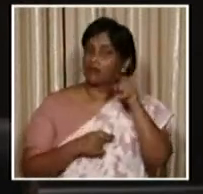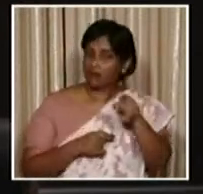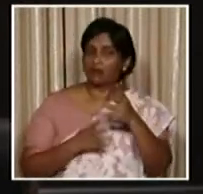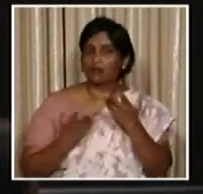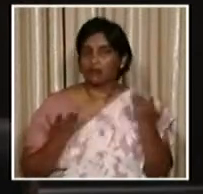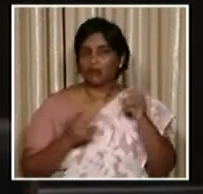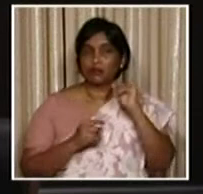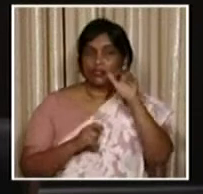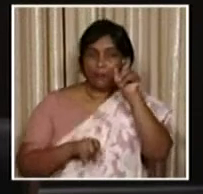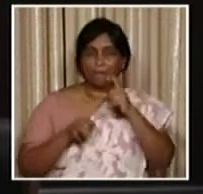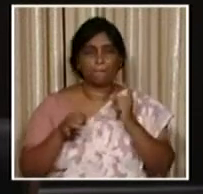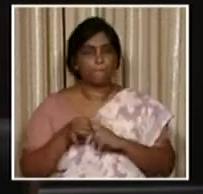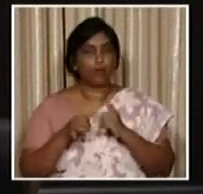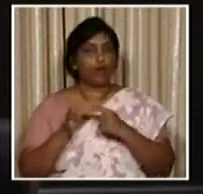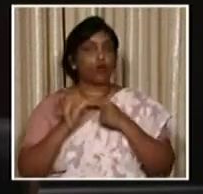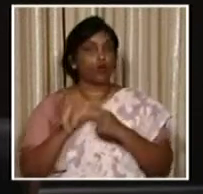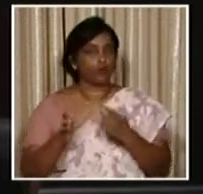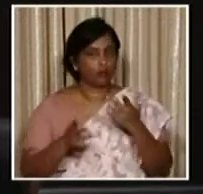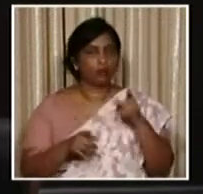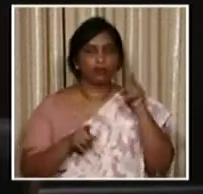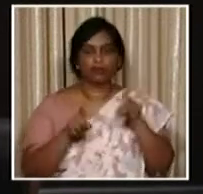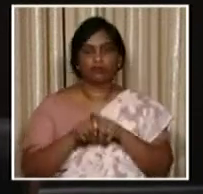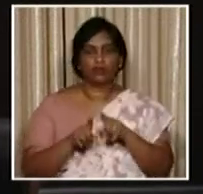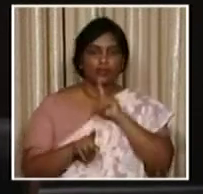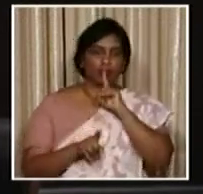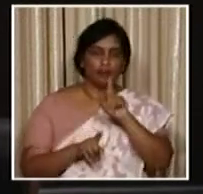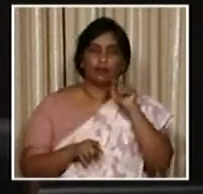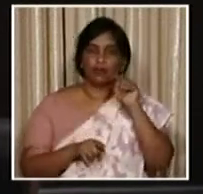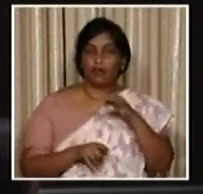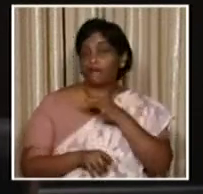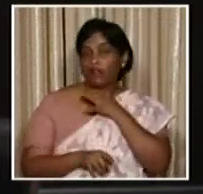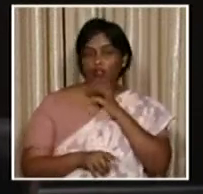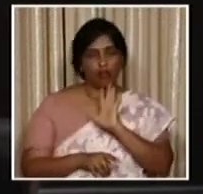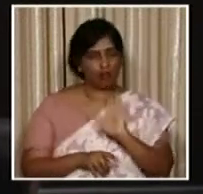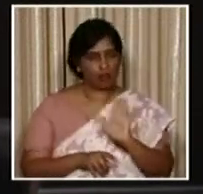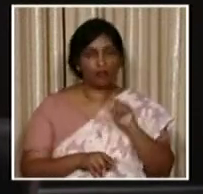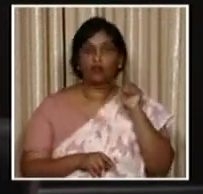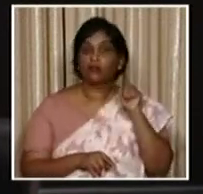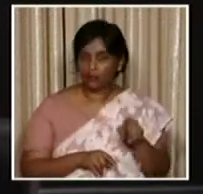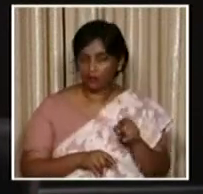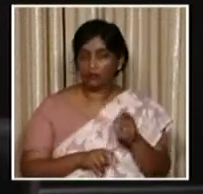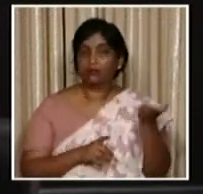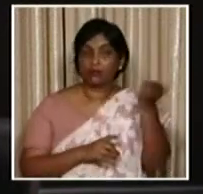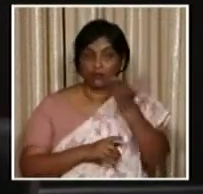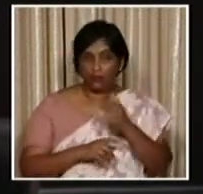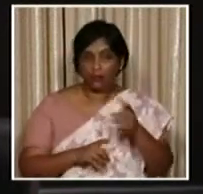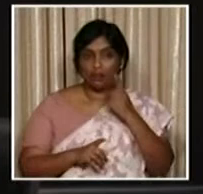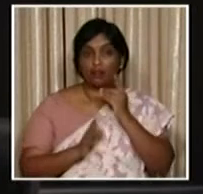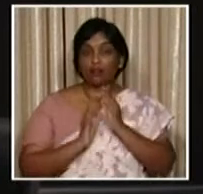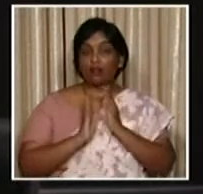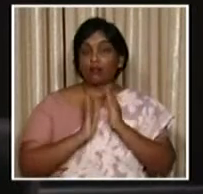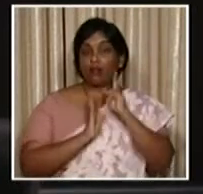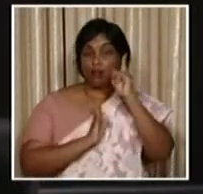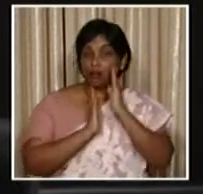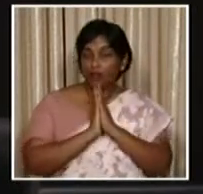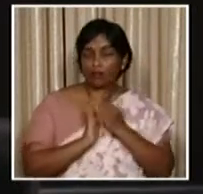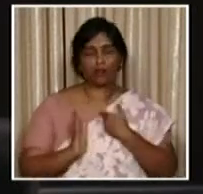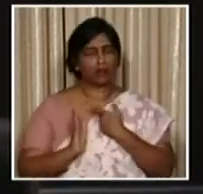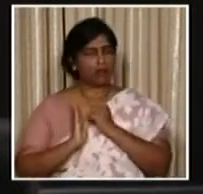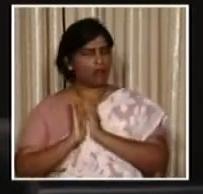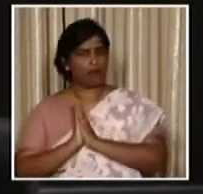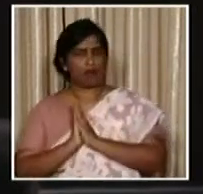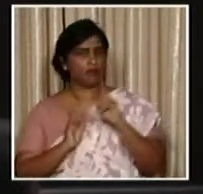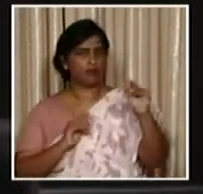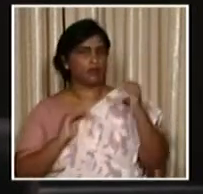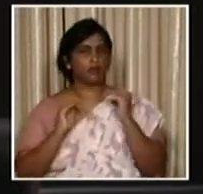බැරුව ගියා සමහර ප්‍රශ්න වලට උත්තර දෙන්න. ඒ නිසා අපි ඒක කියන්නේ. ඒ නිසා මේක විහිළුවට ගන්න එපා. මේක ඔබතුමාලගේ ධර්මයයි මගේ ධර්මයයි